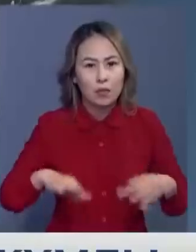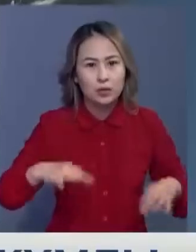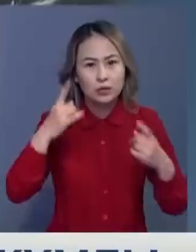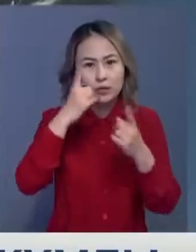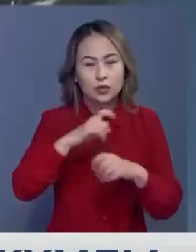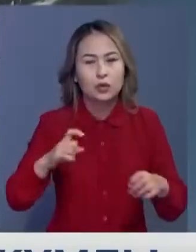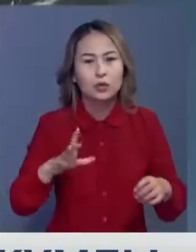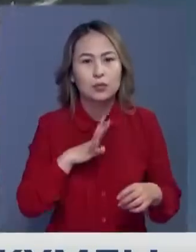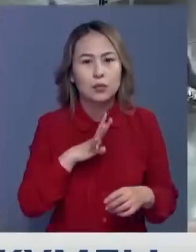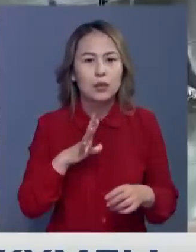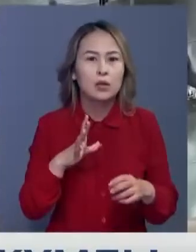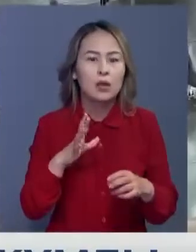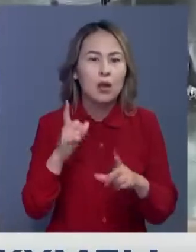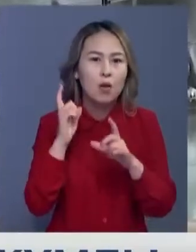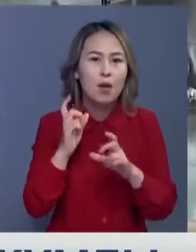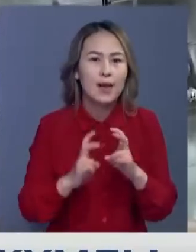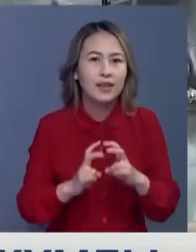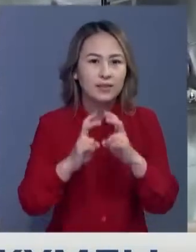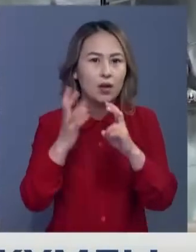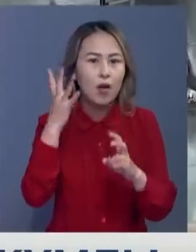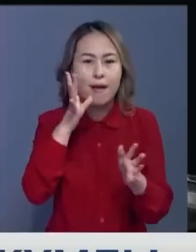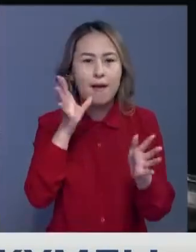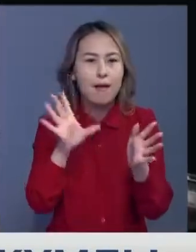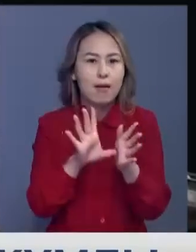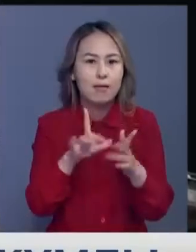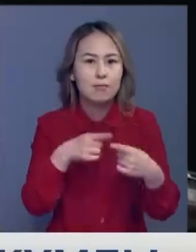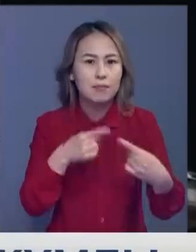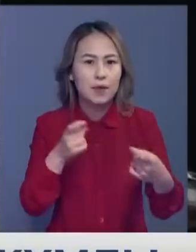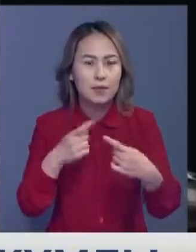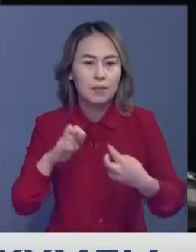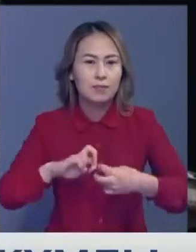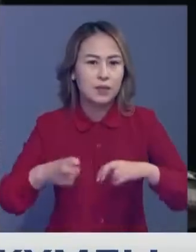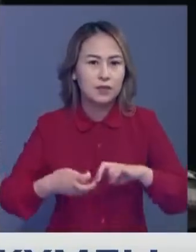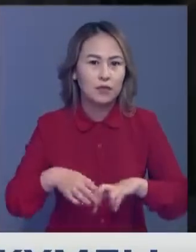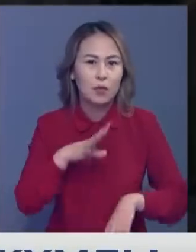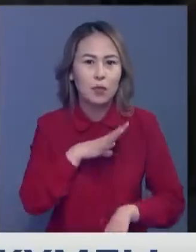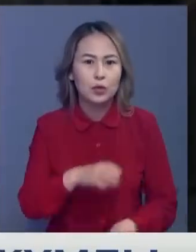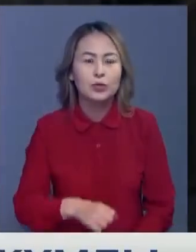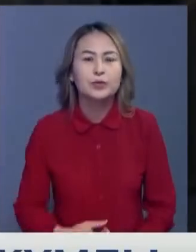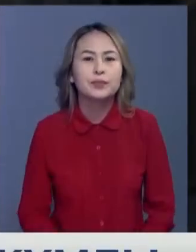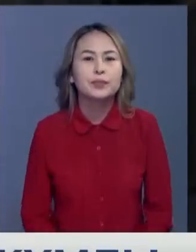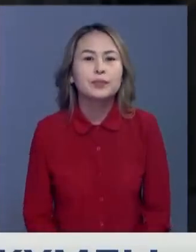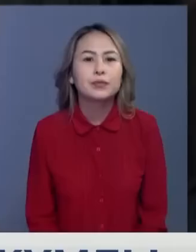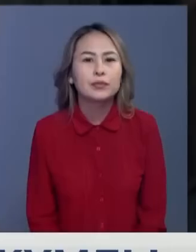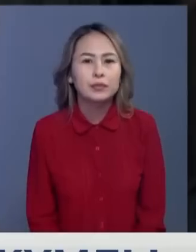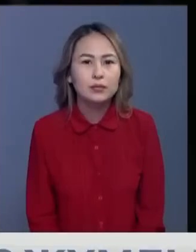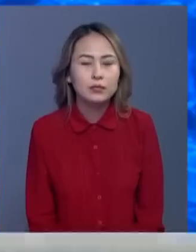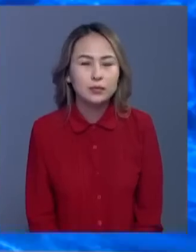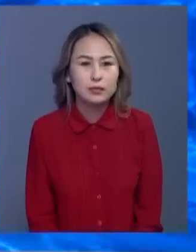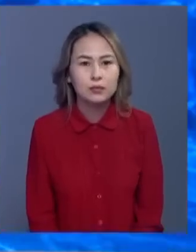бойынша өртке жүк лифті орнату кезінде электр желісіндегі тұйықталу себеп болуы мүмкін.